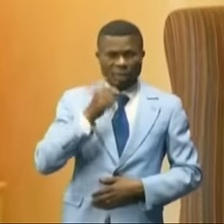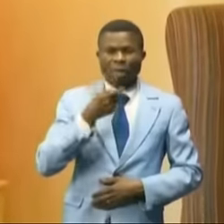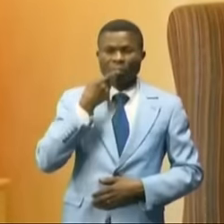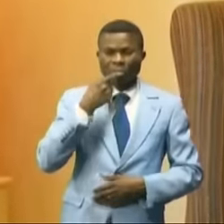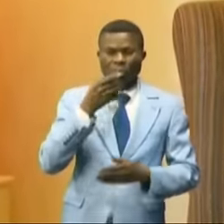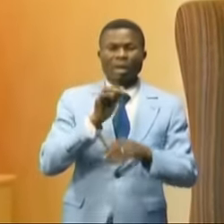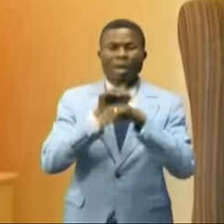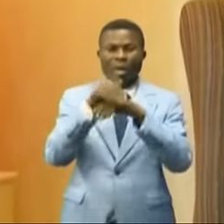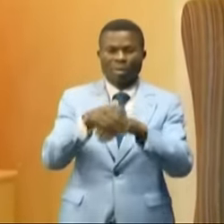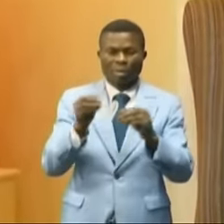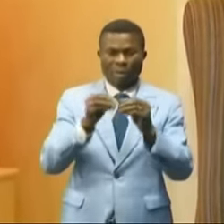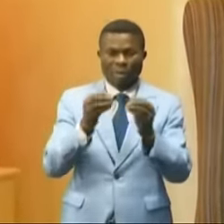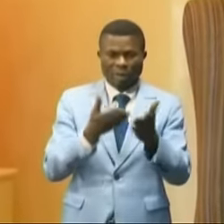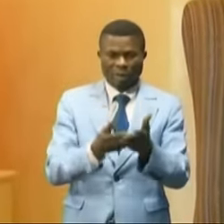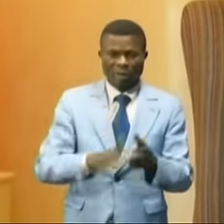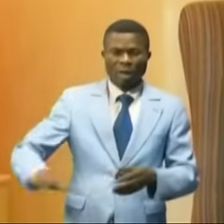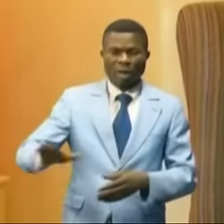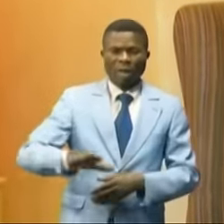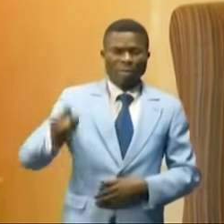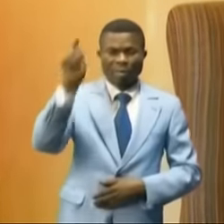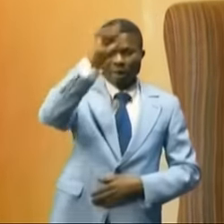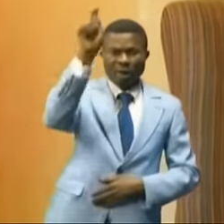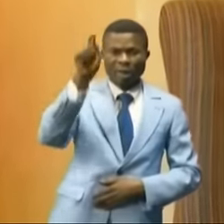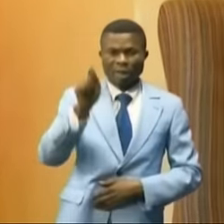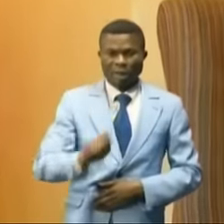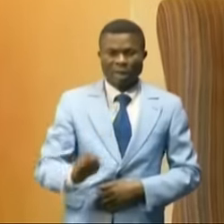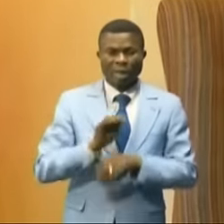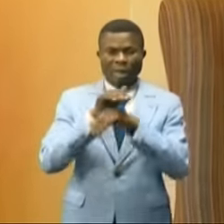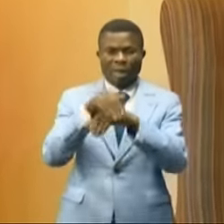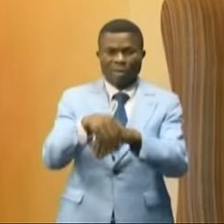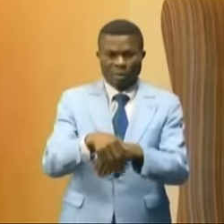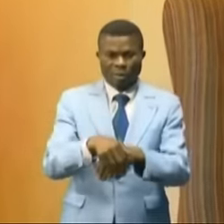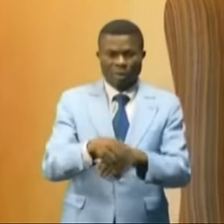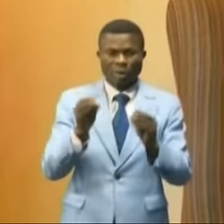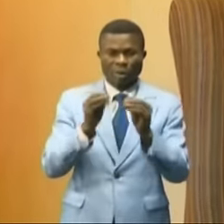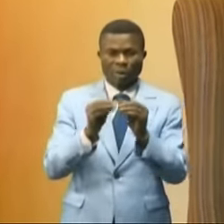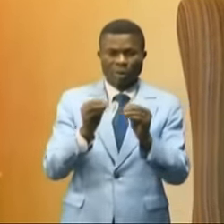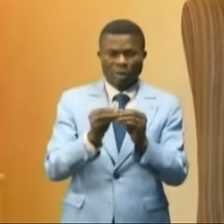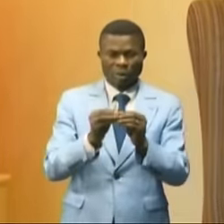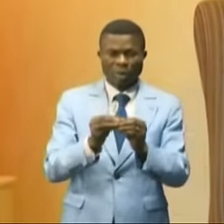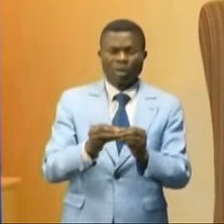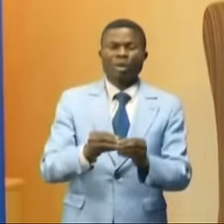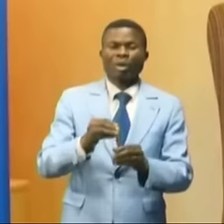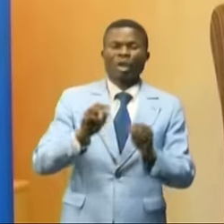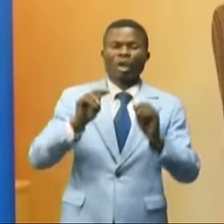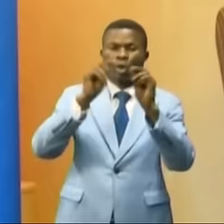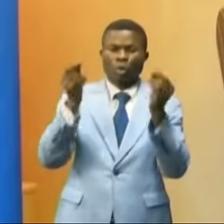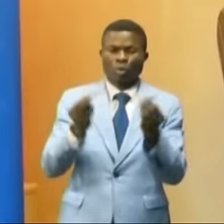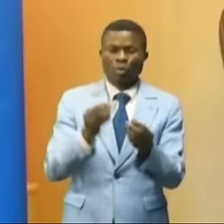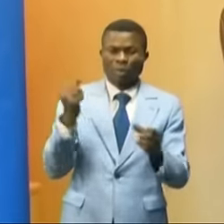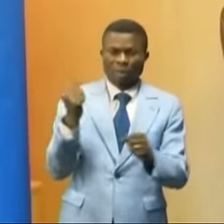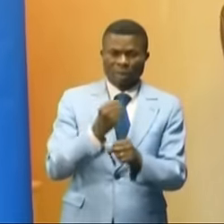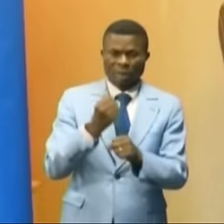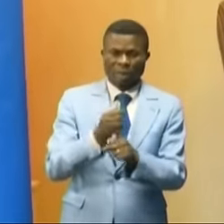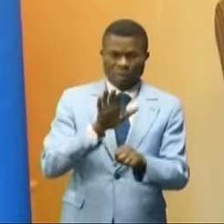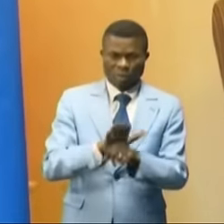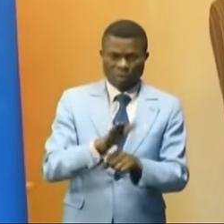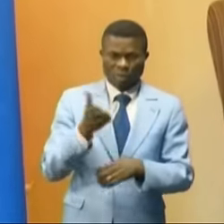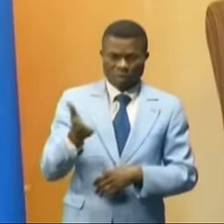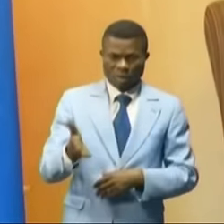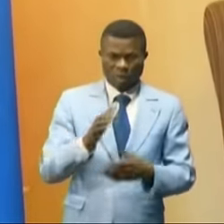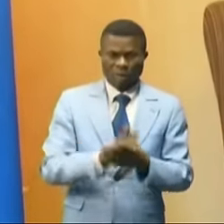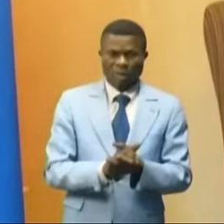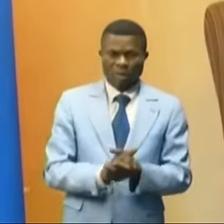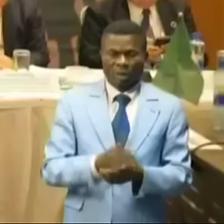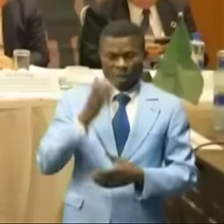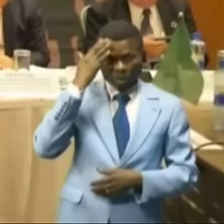derniers étaient à Dar es Salaam, en Tanzanie, pour prendre part à la réunion du lancement du groupe de travail d'EDER. À